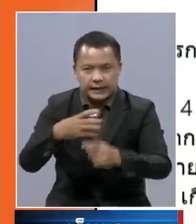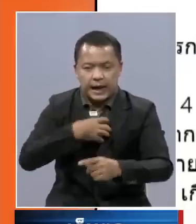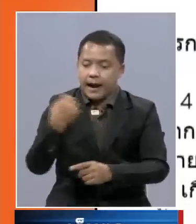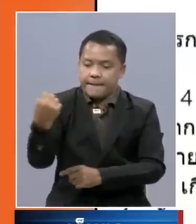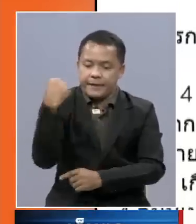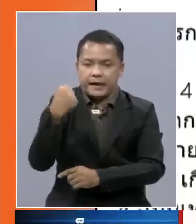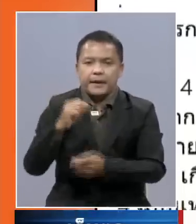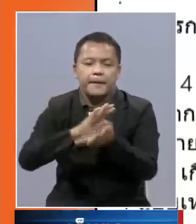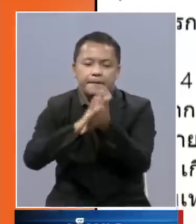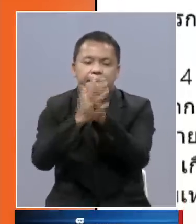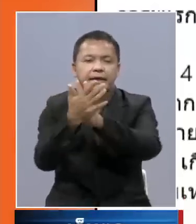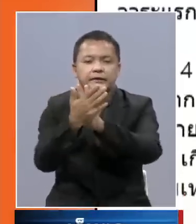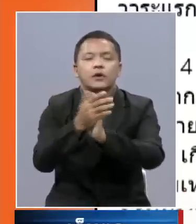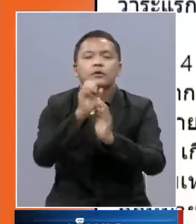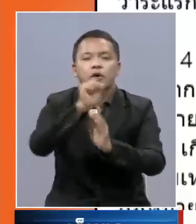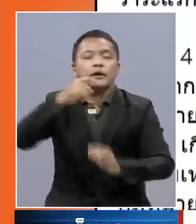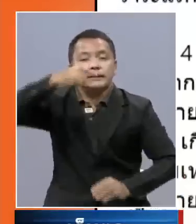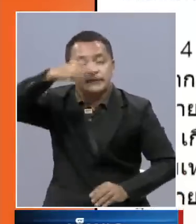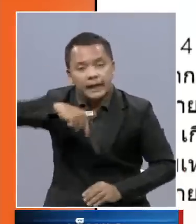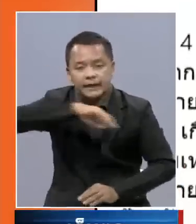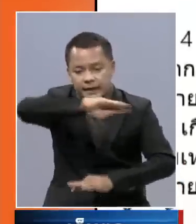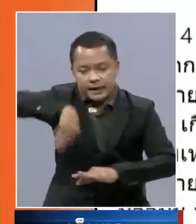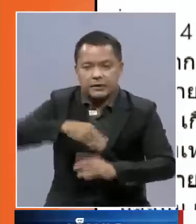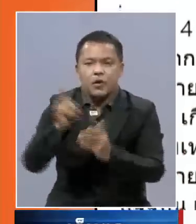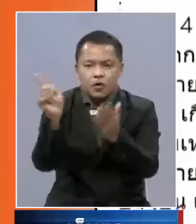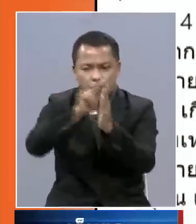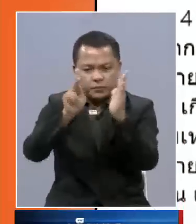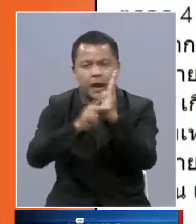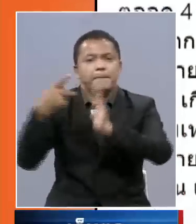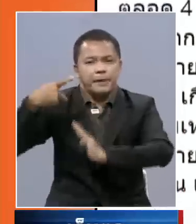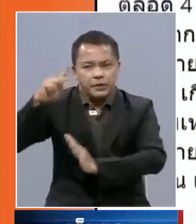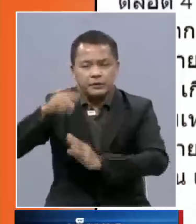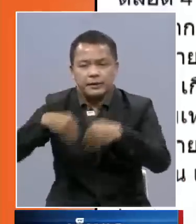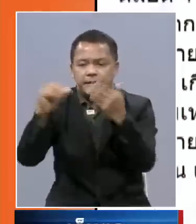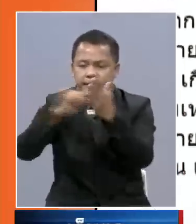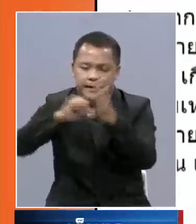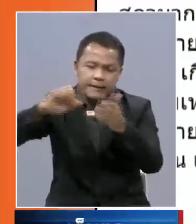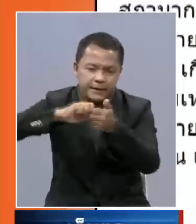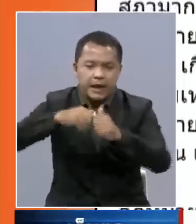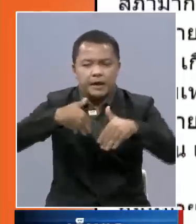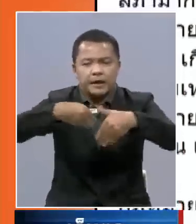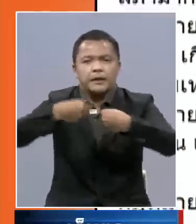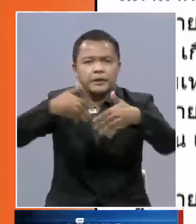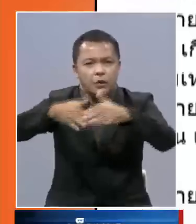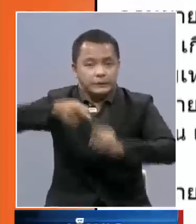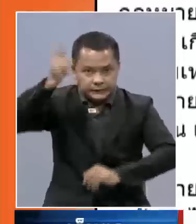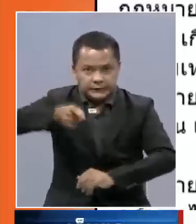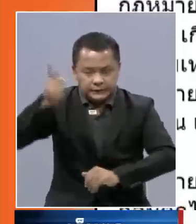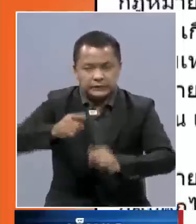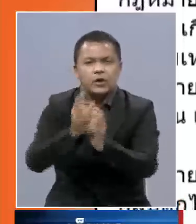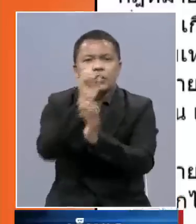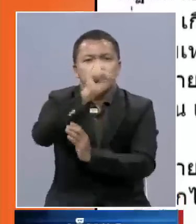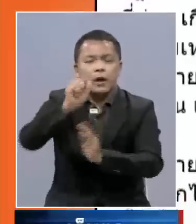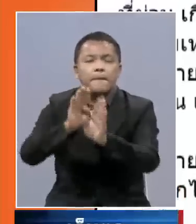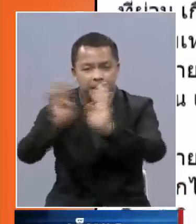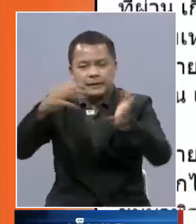นาจเข้าไปเปลี่ยนแปลงรัฐสภาไทยให้สามารถออกกฎหมายที่เป็นประโยชน์แก้ไขปัญหาให้พี่น้องประชาชนได้จริงเป็นรัฐสภา